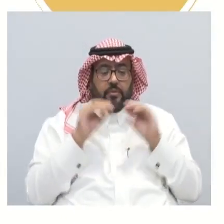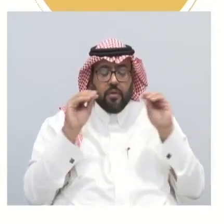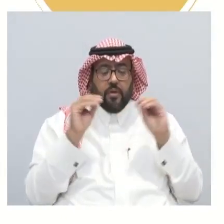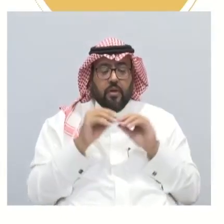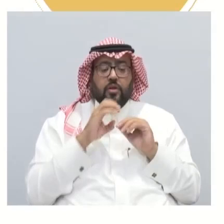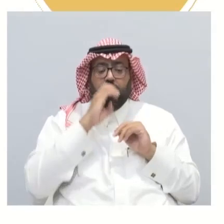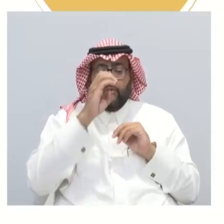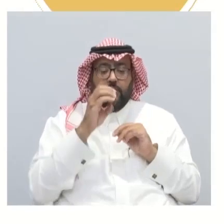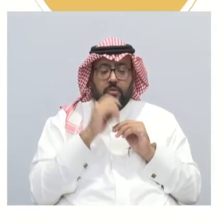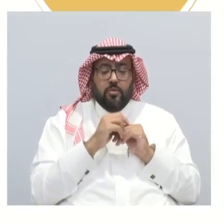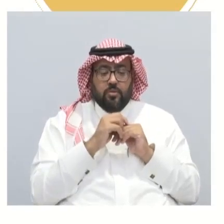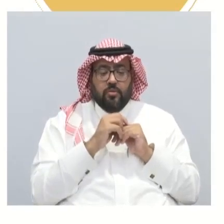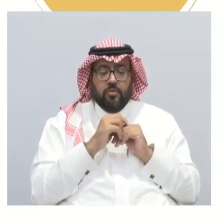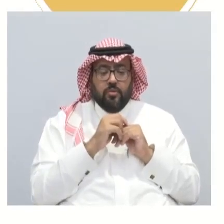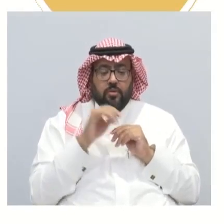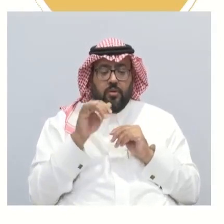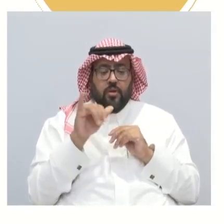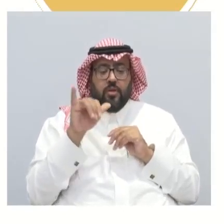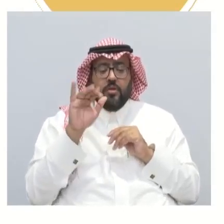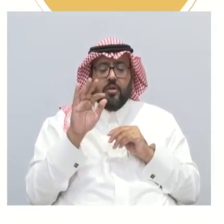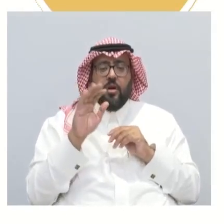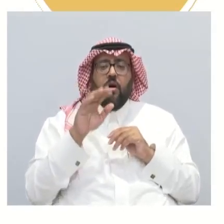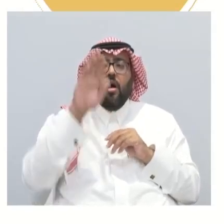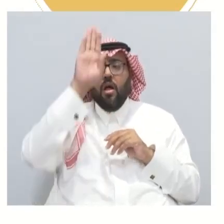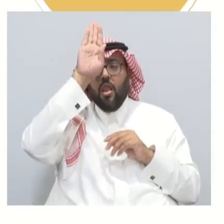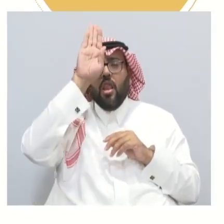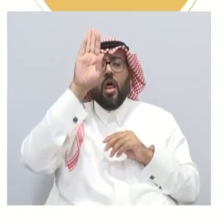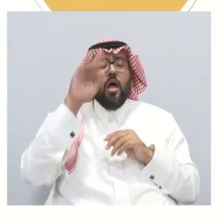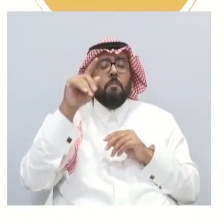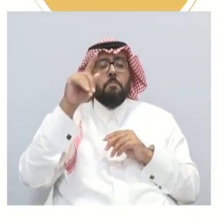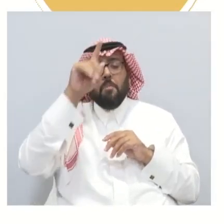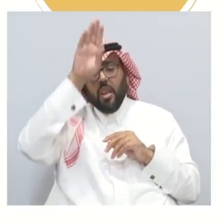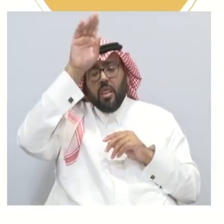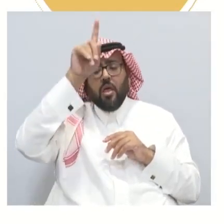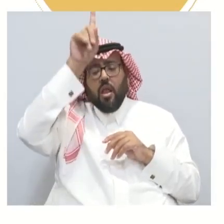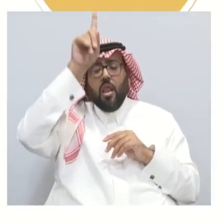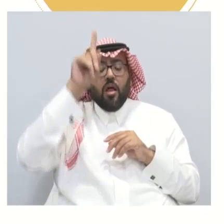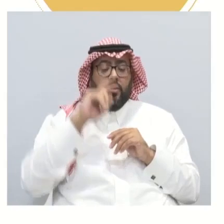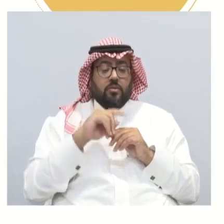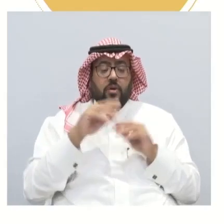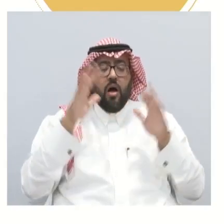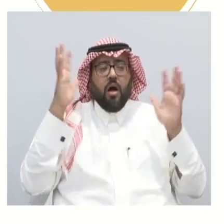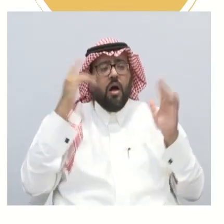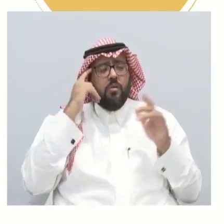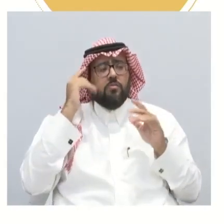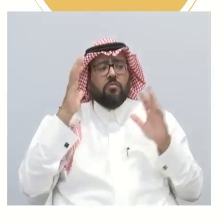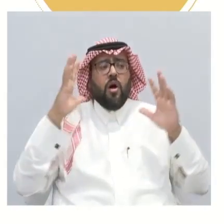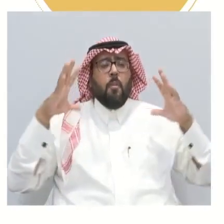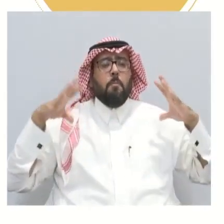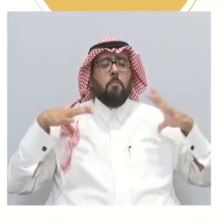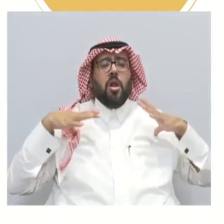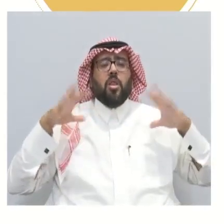على هذا الجواب انه يستقل كل اله بخلقه وسلطانه هذا احتمال عقلي فانه